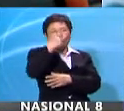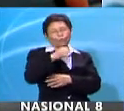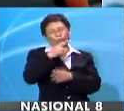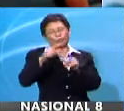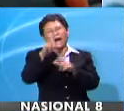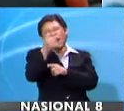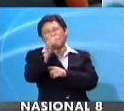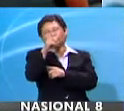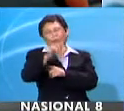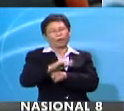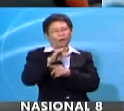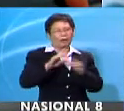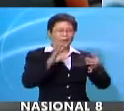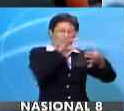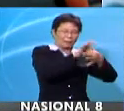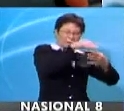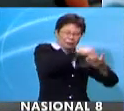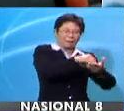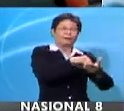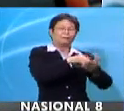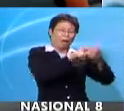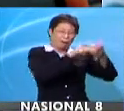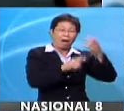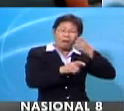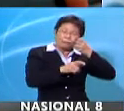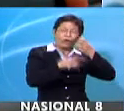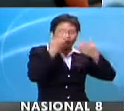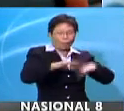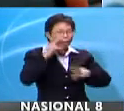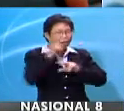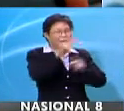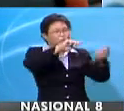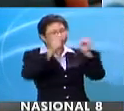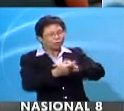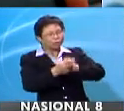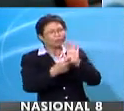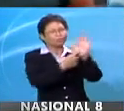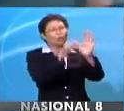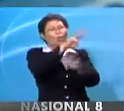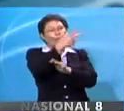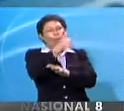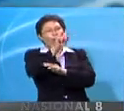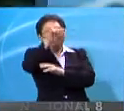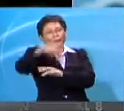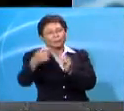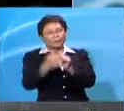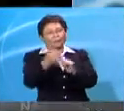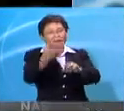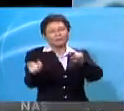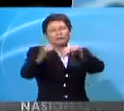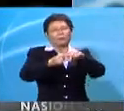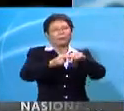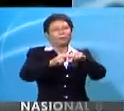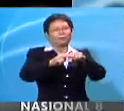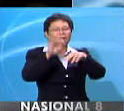dan memasangnya pada gadget anda. Selepas itu, anda akan dapat melihat perubahan paparan pada WhatsApp dengan penambahan sebuah